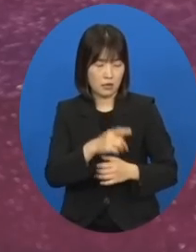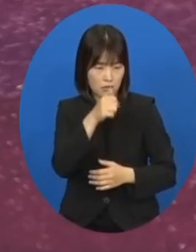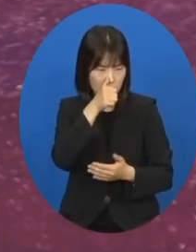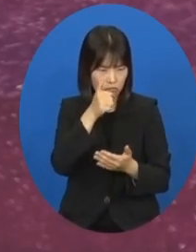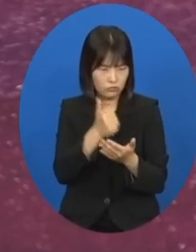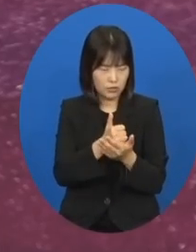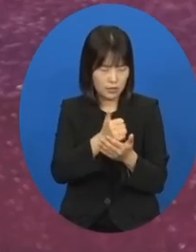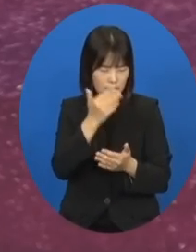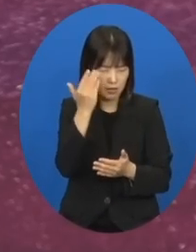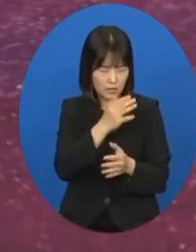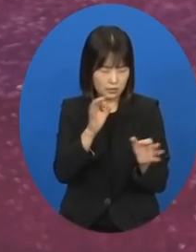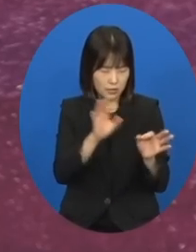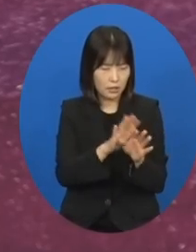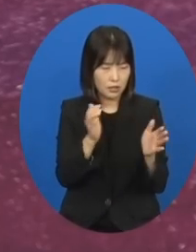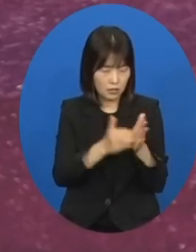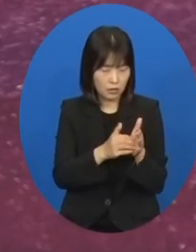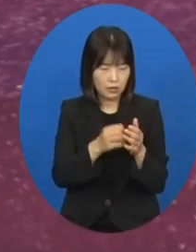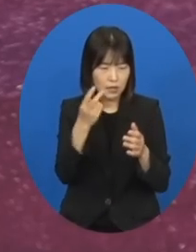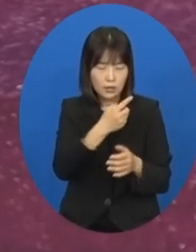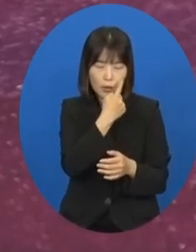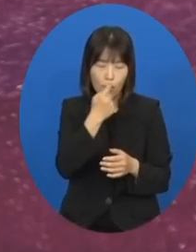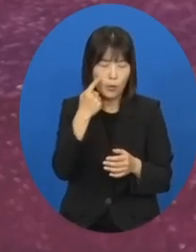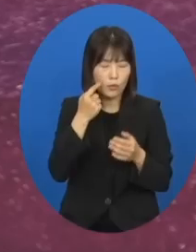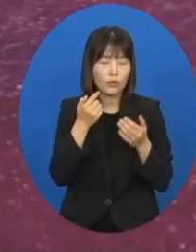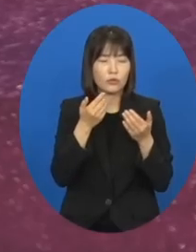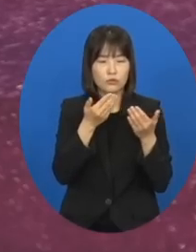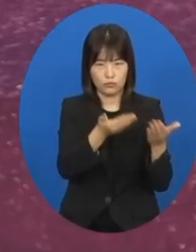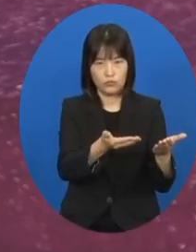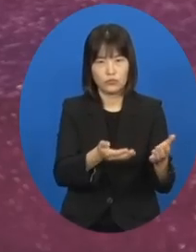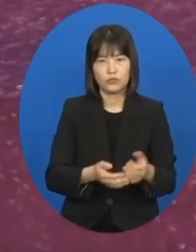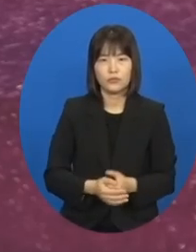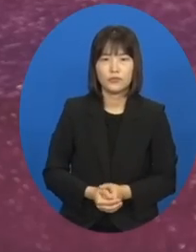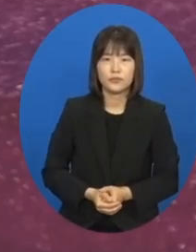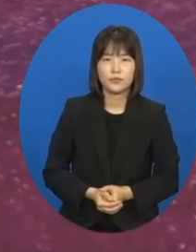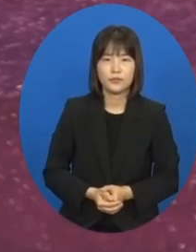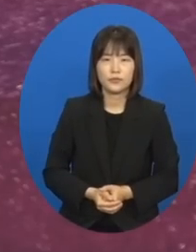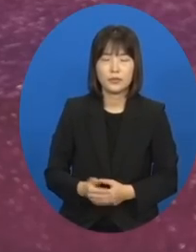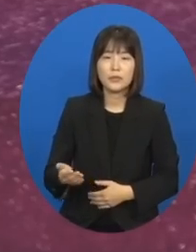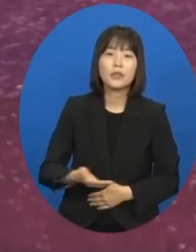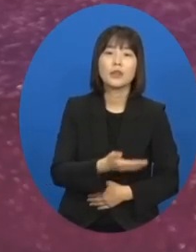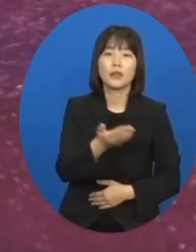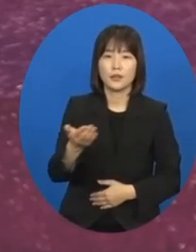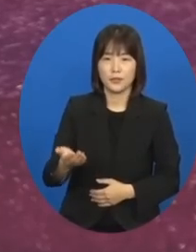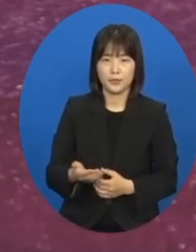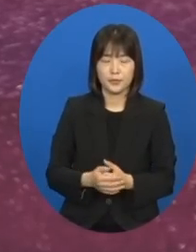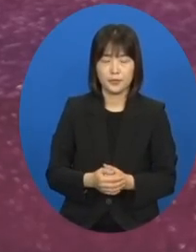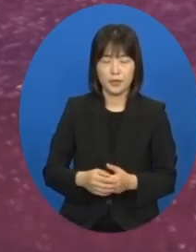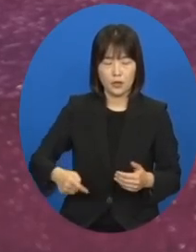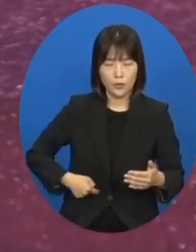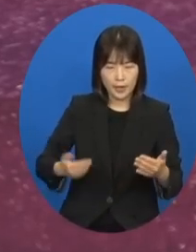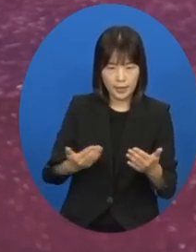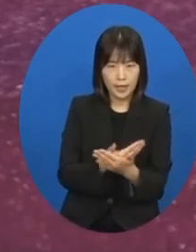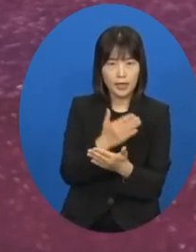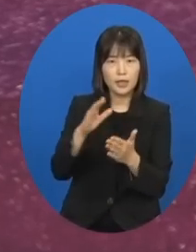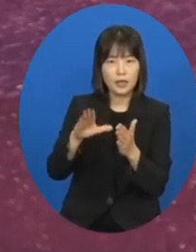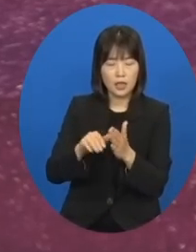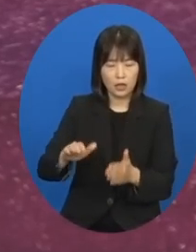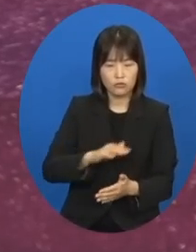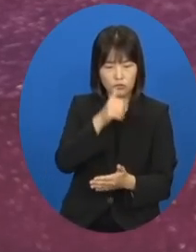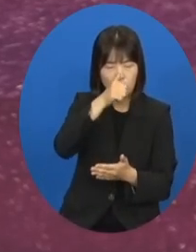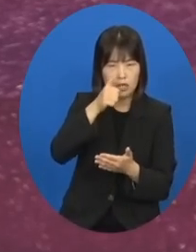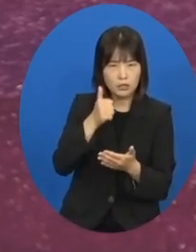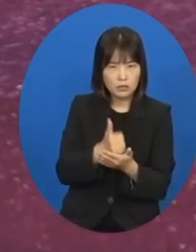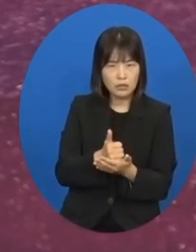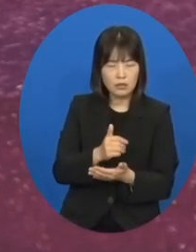한번 확증해 주시는 것입니다 여러분 회개할 때 우리의 죄를